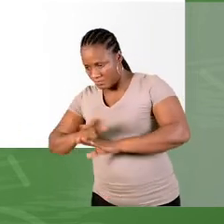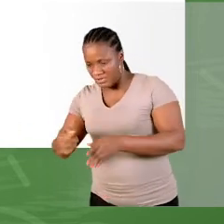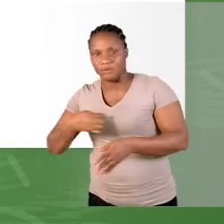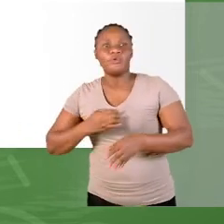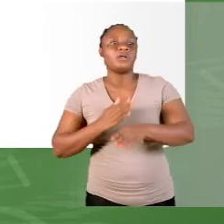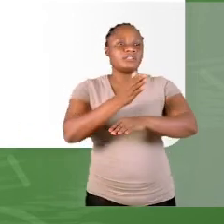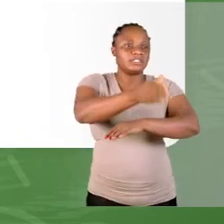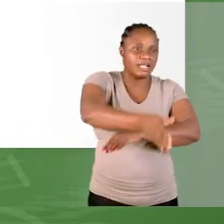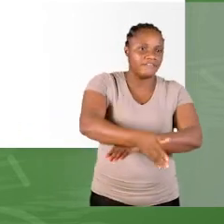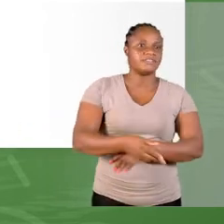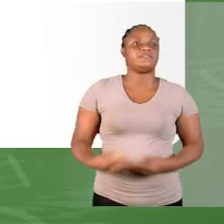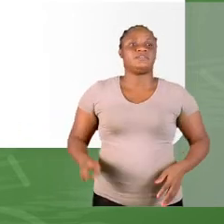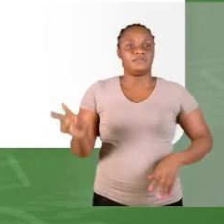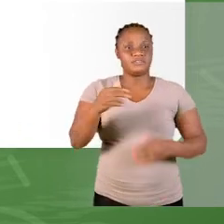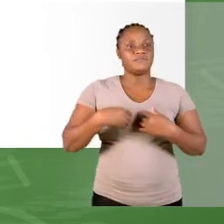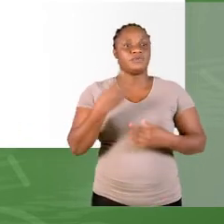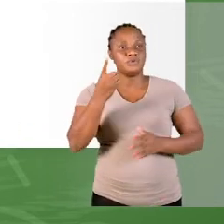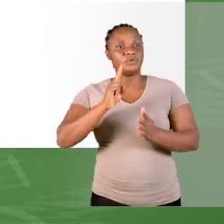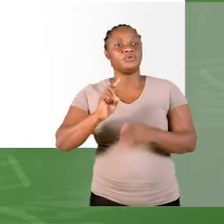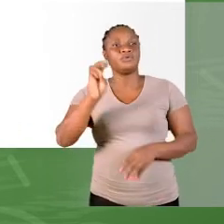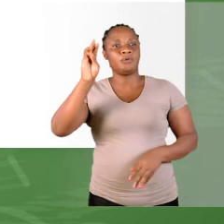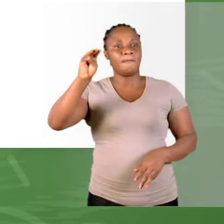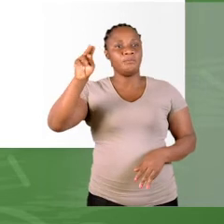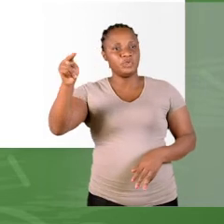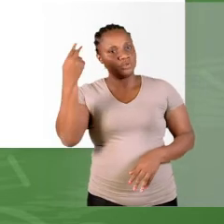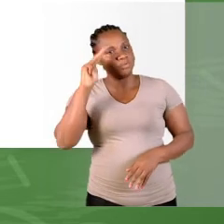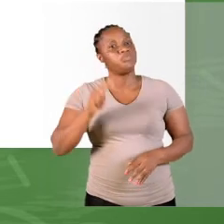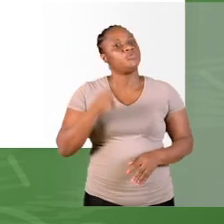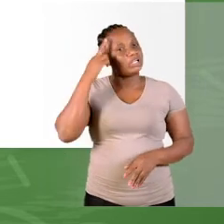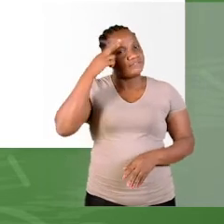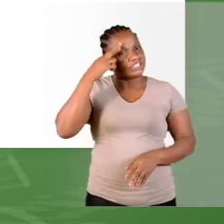Alors, vous avez 1 minute pour réfléchir et on reviendra faire la correction.